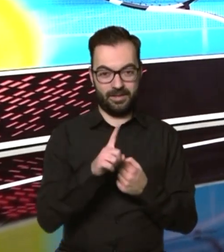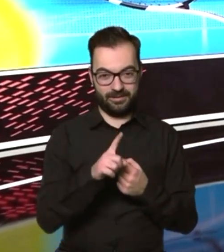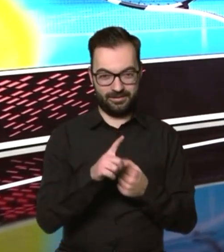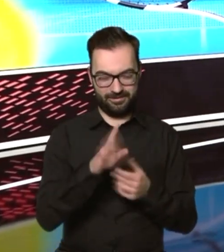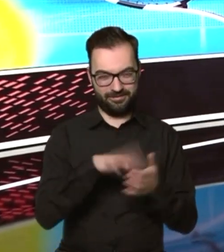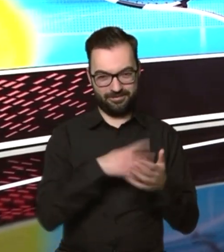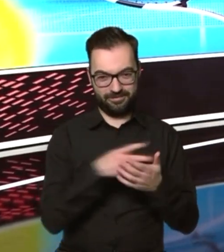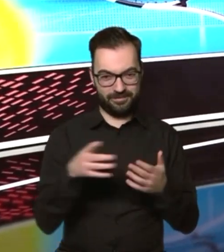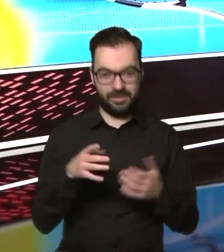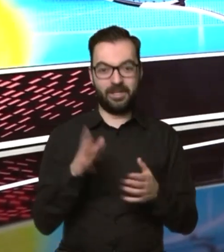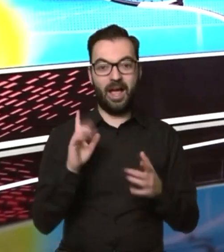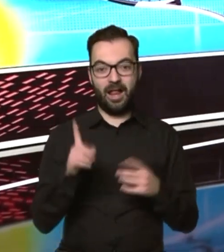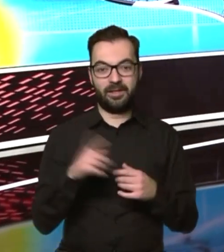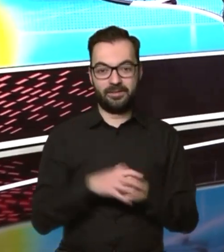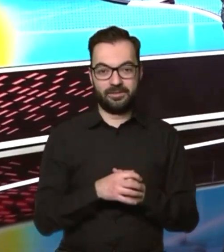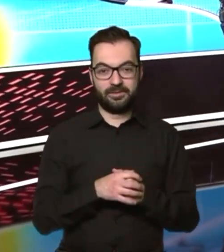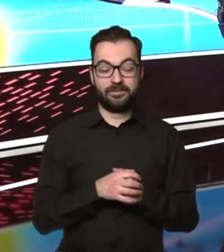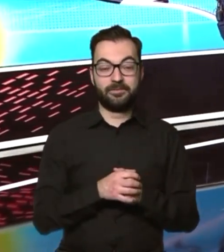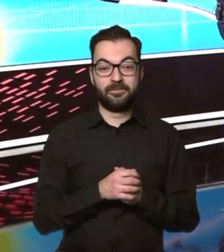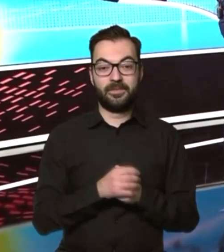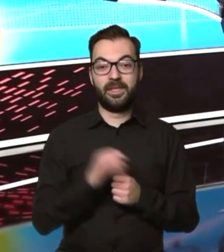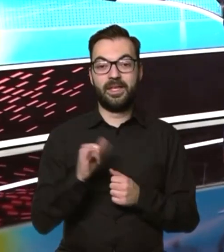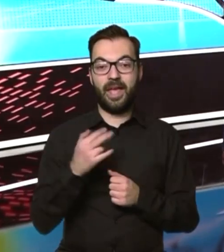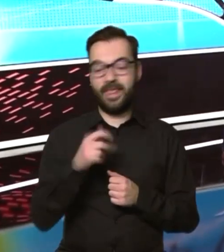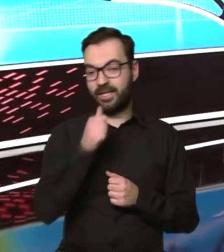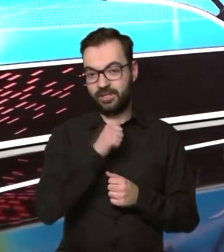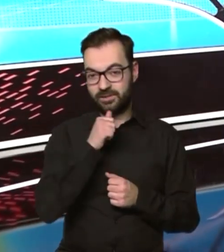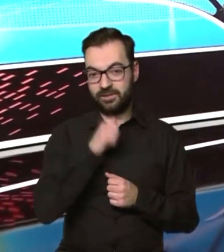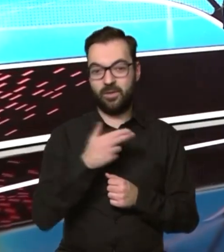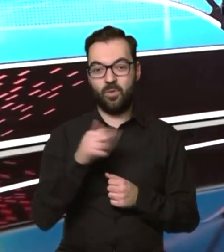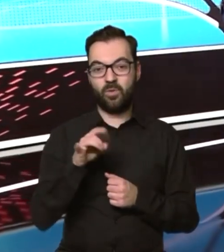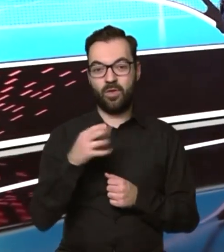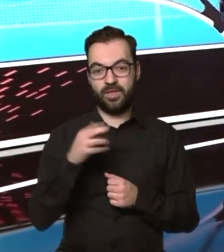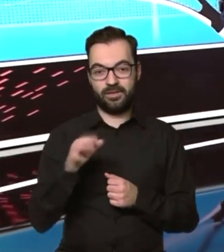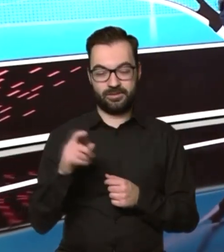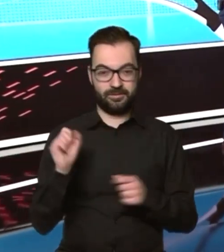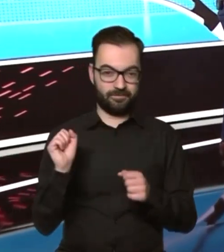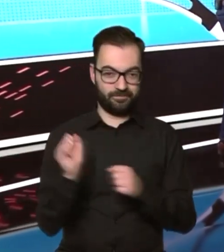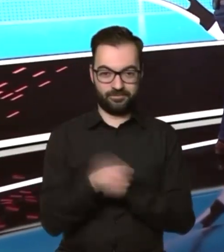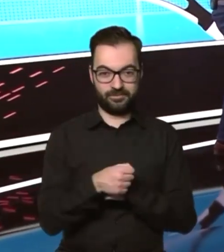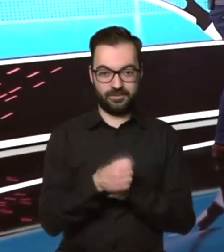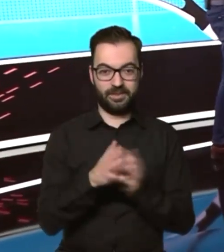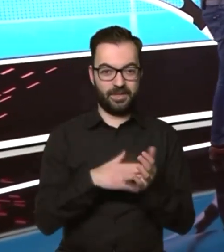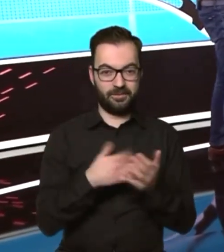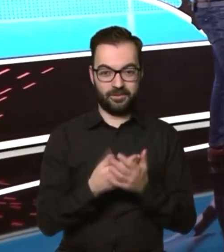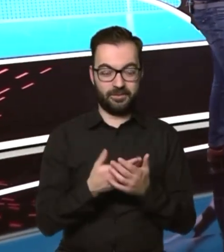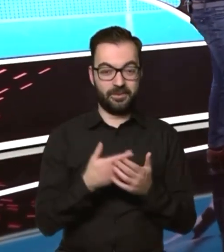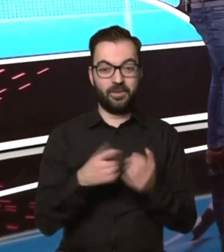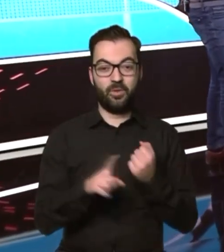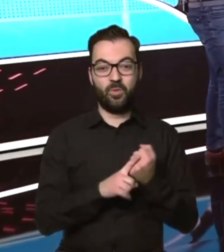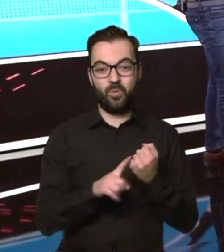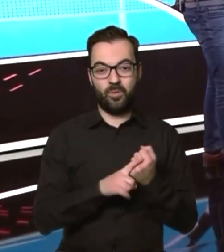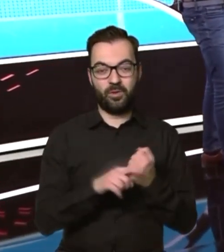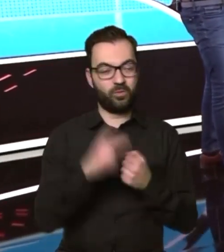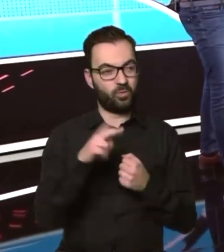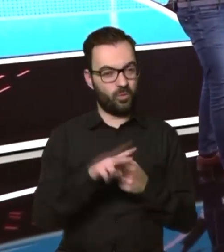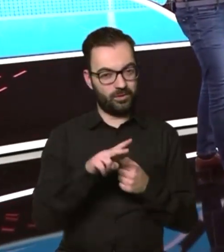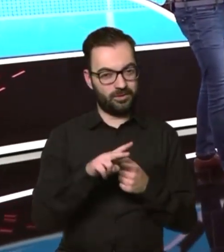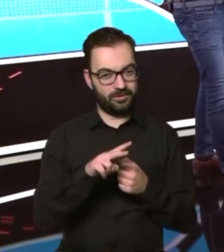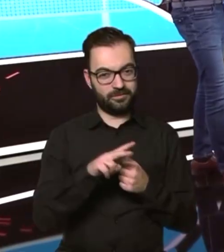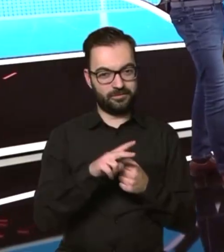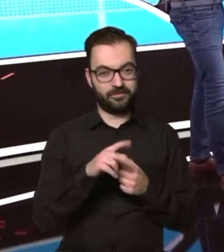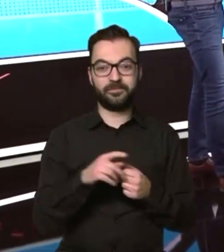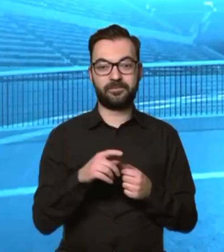do finału, ale nie można zapomnieć, że Janek Zieliński i Ugo Nys pokonali rozstawionych chociażby z numerem 2.